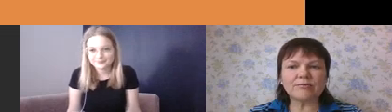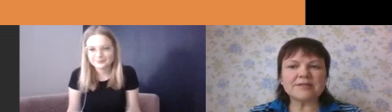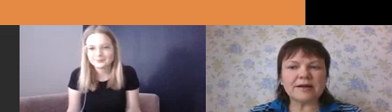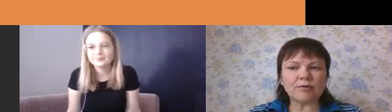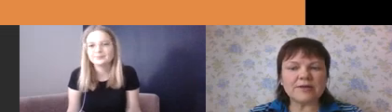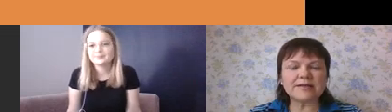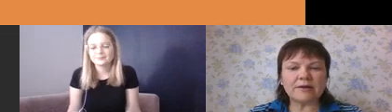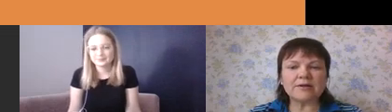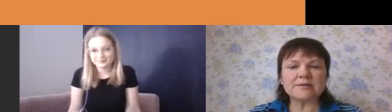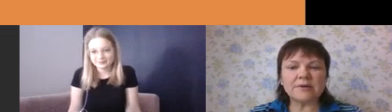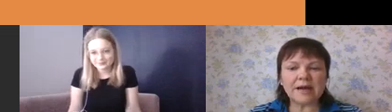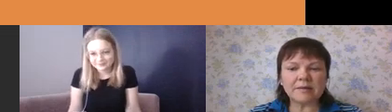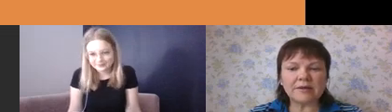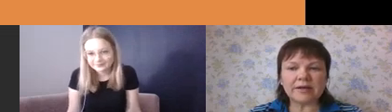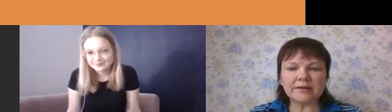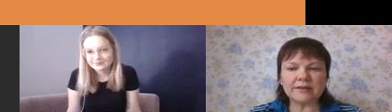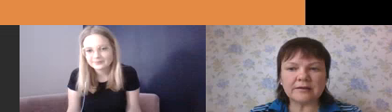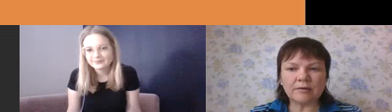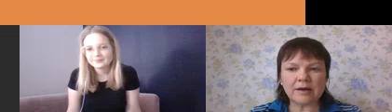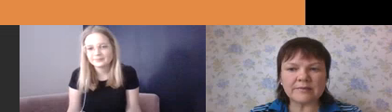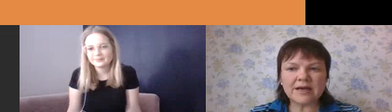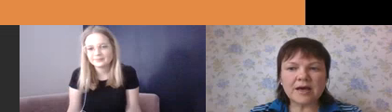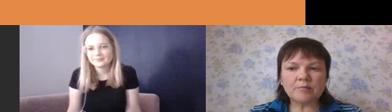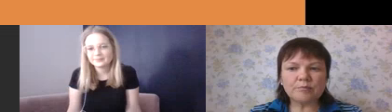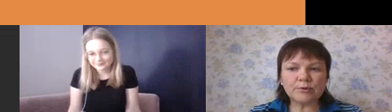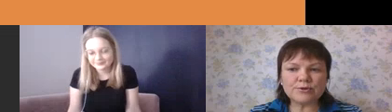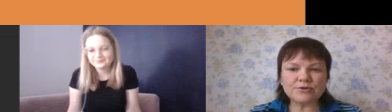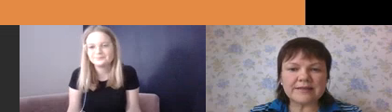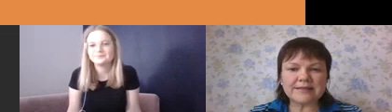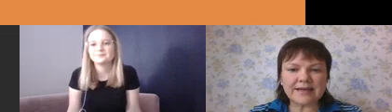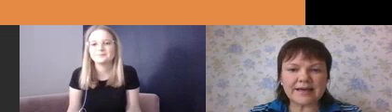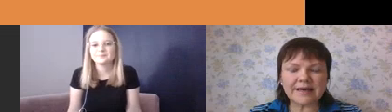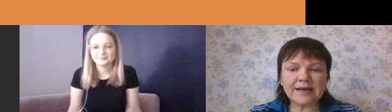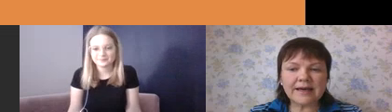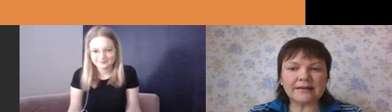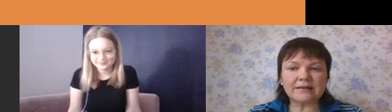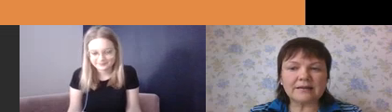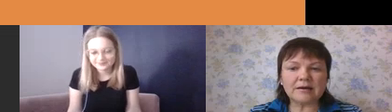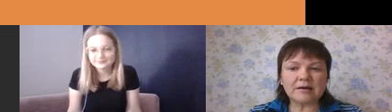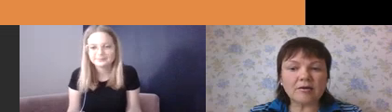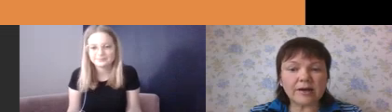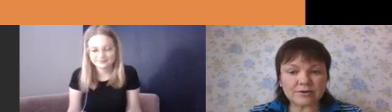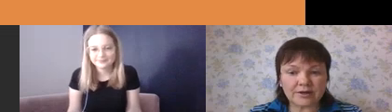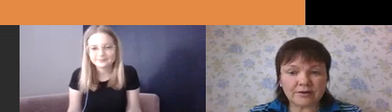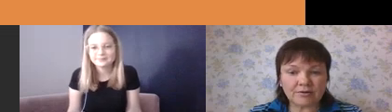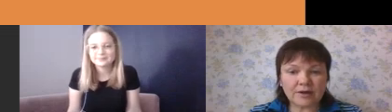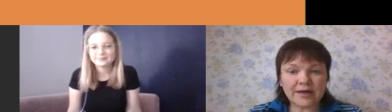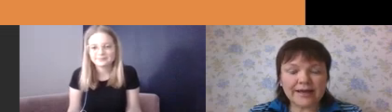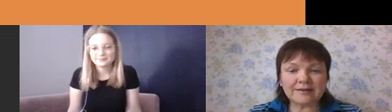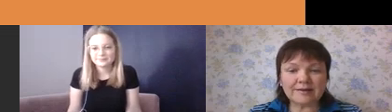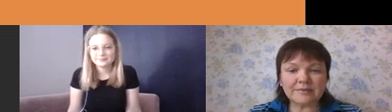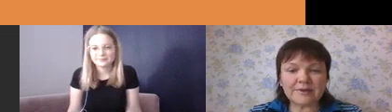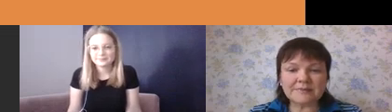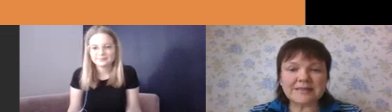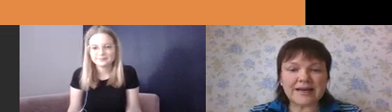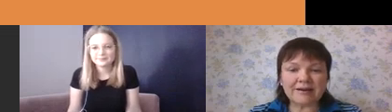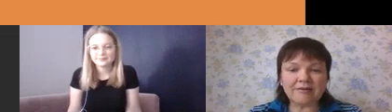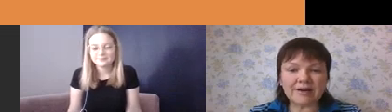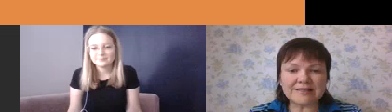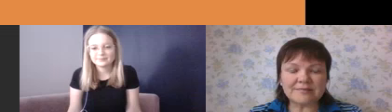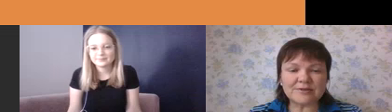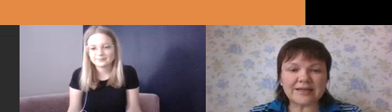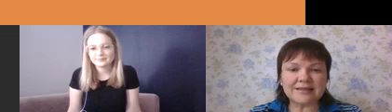Õige, väga hea. Kutsekoolis ja ülikoolis mõlemad variandid on olemas. Plus veel see, et rakenduskõrgkool, et